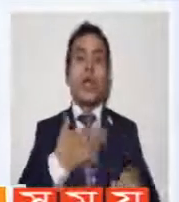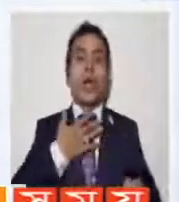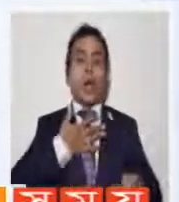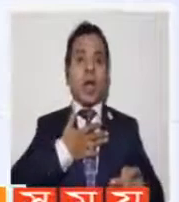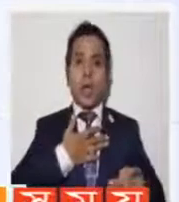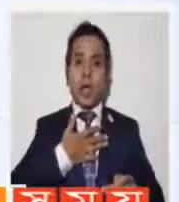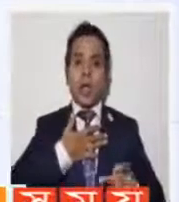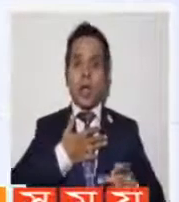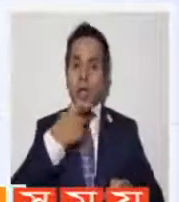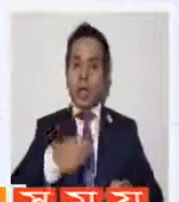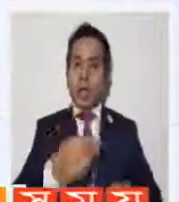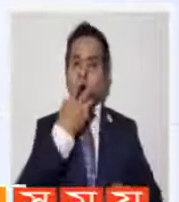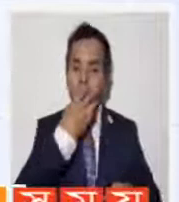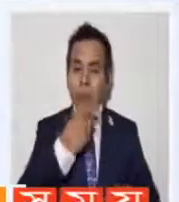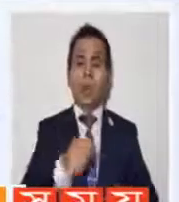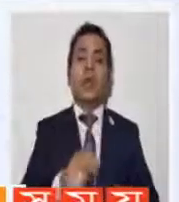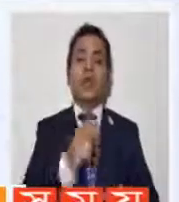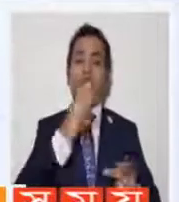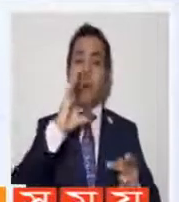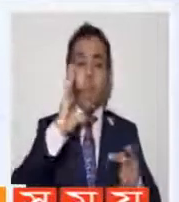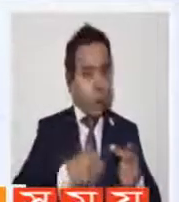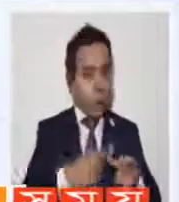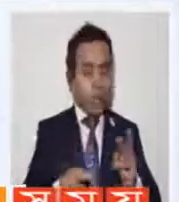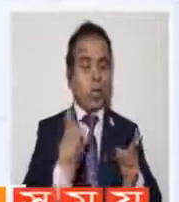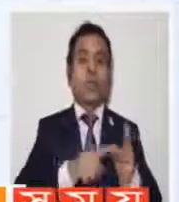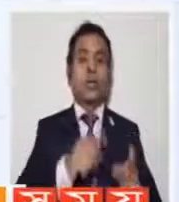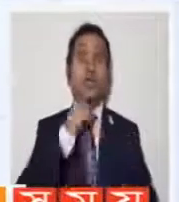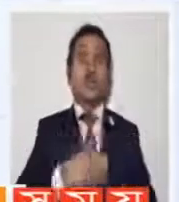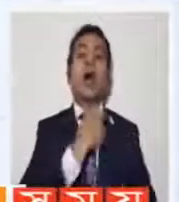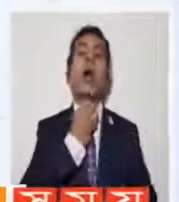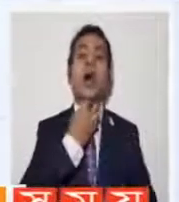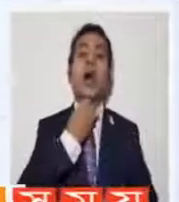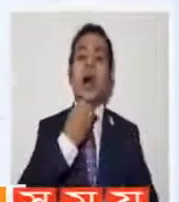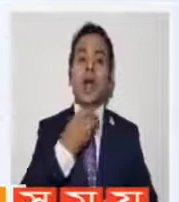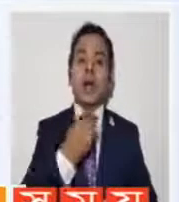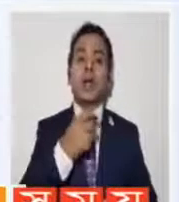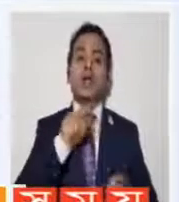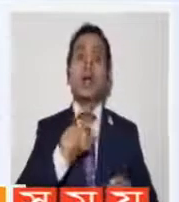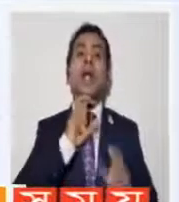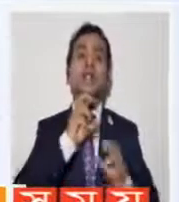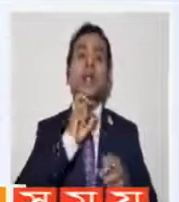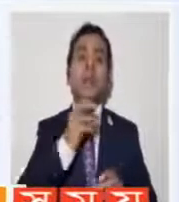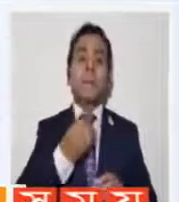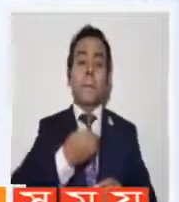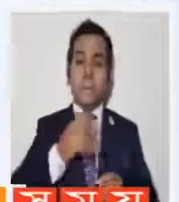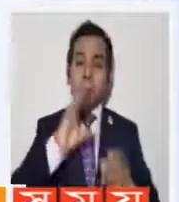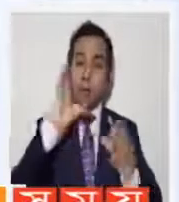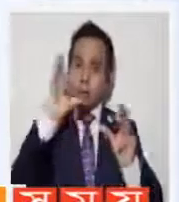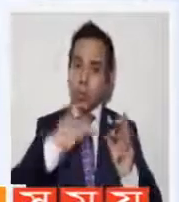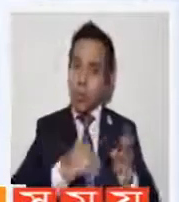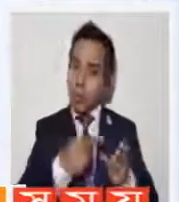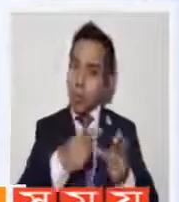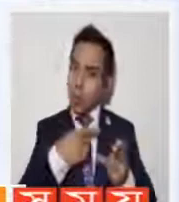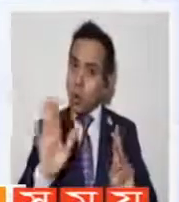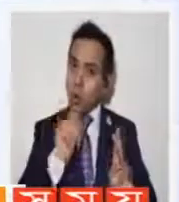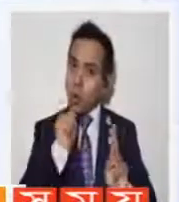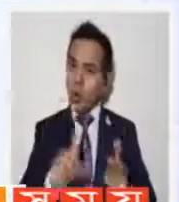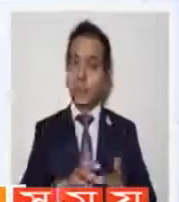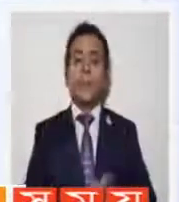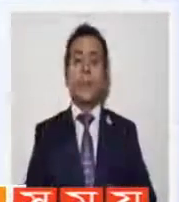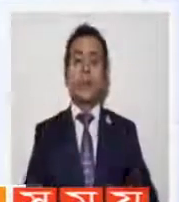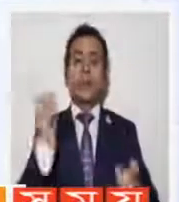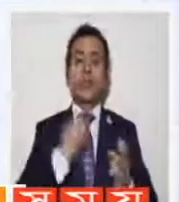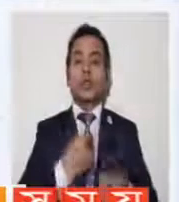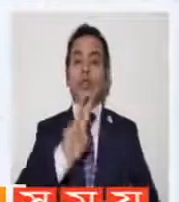ब्यतिरिके जर सेरे गेले, श्वासयंत्रे संक्रमण बा समस्याजनित उपसर्ग जेमन शुष्क काशि,